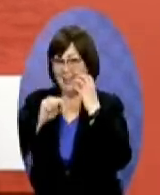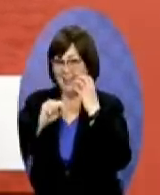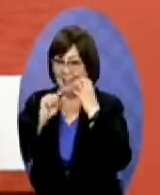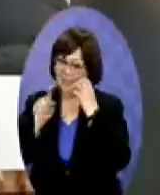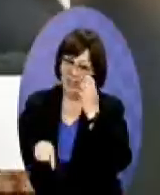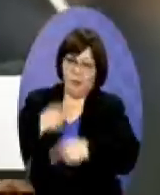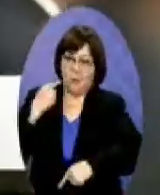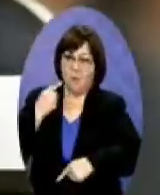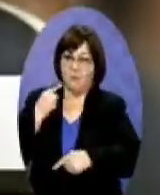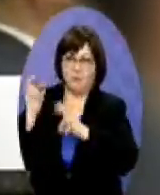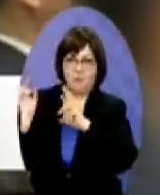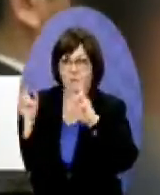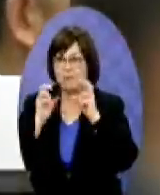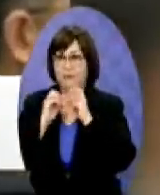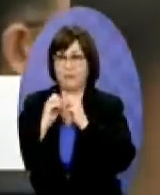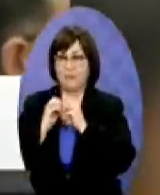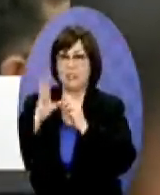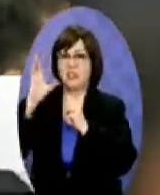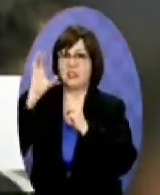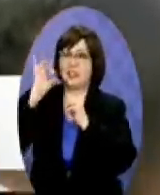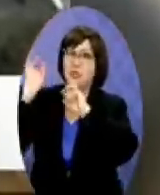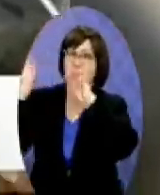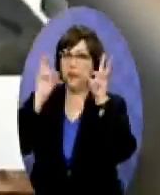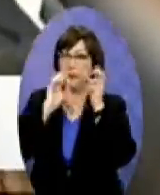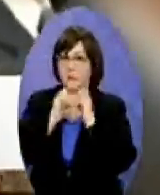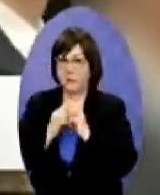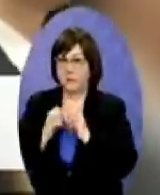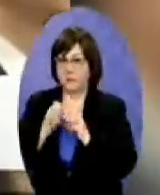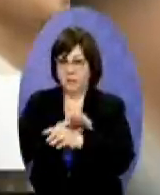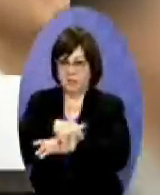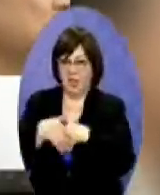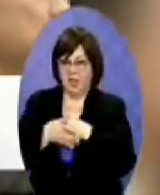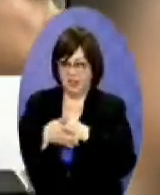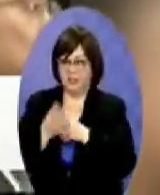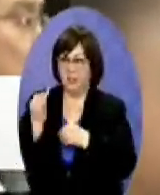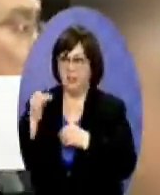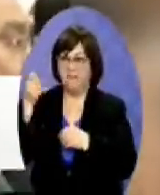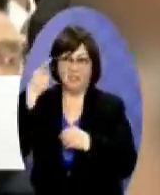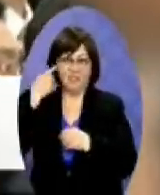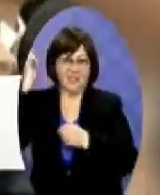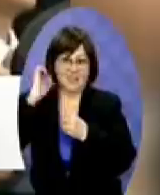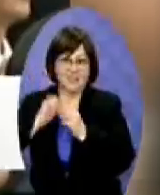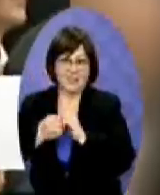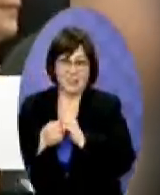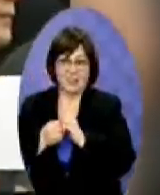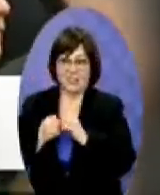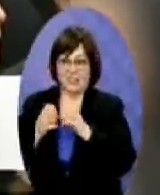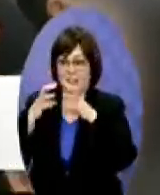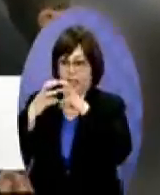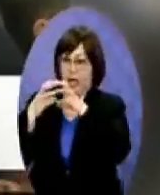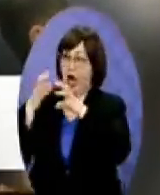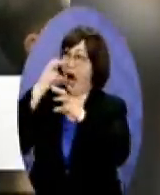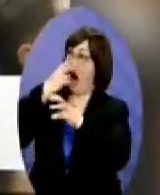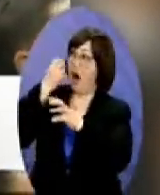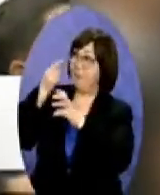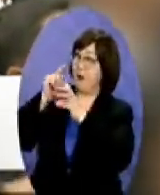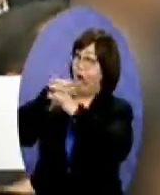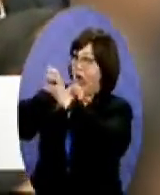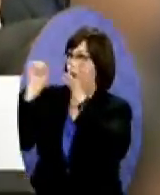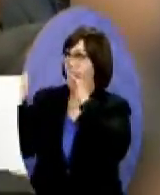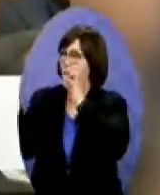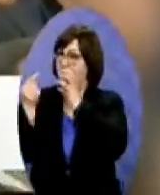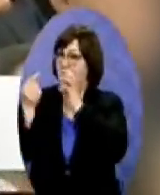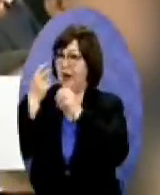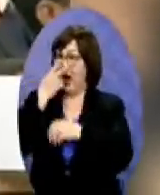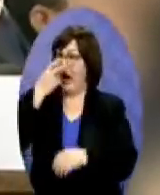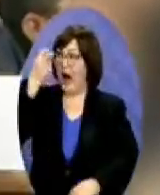тэмдэглэжээ. Хятад улс бие даасан инновацаар дамжуулан Чанай 4 сансрын станцыг сарны хүнд харагддгүй нууцлаг талд анх удаа